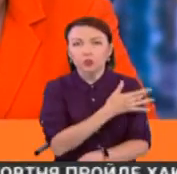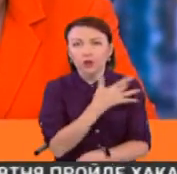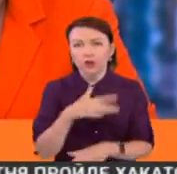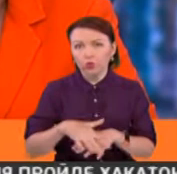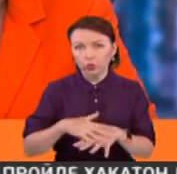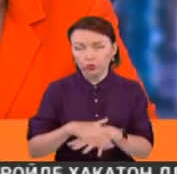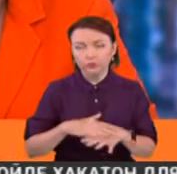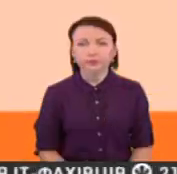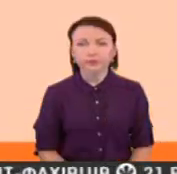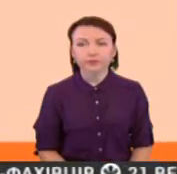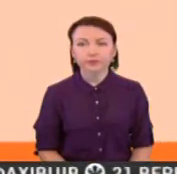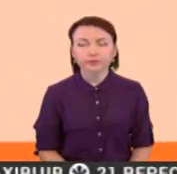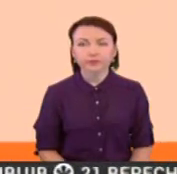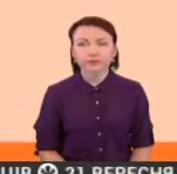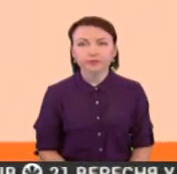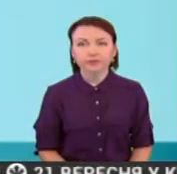Корнієнко.